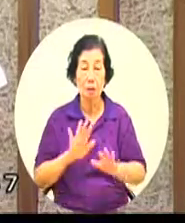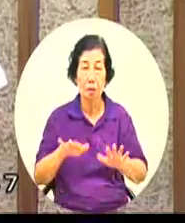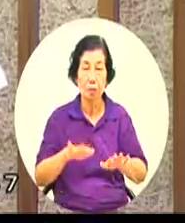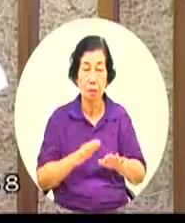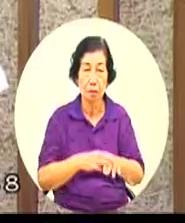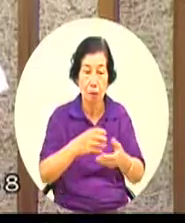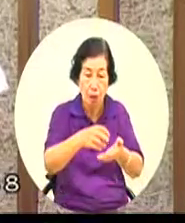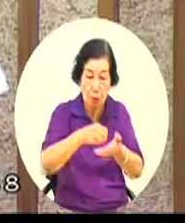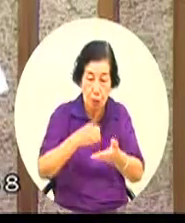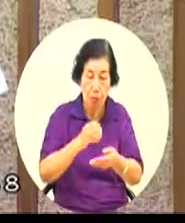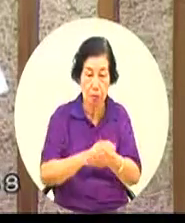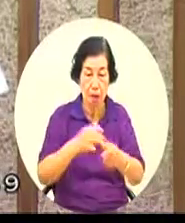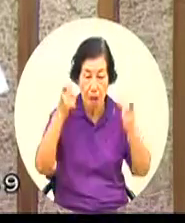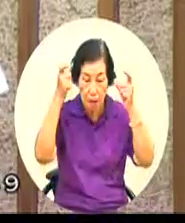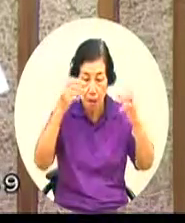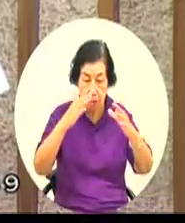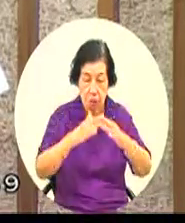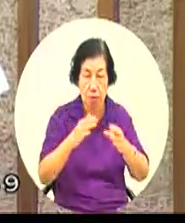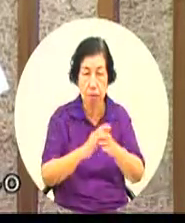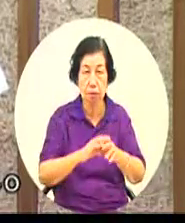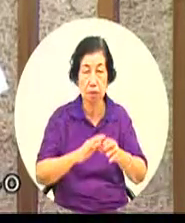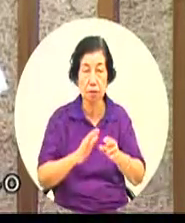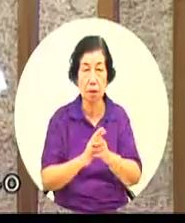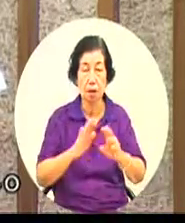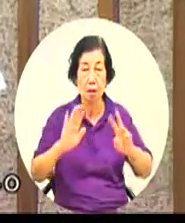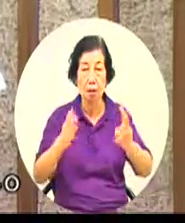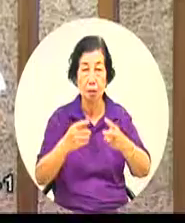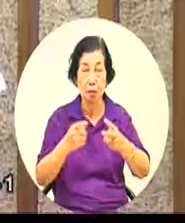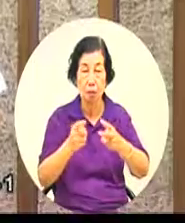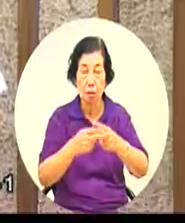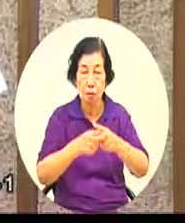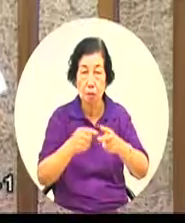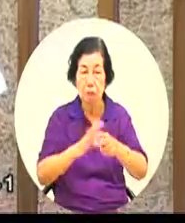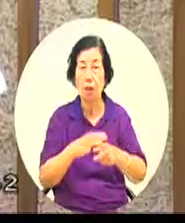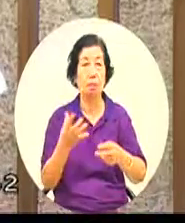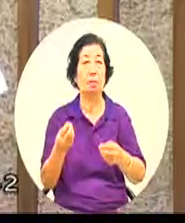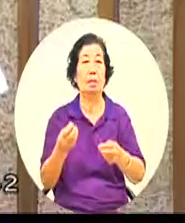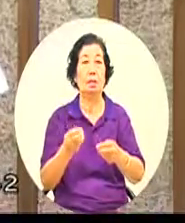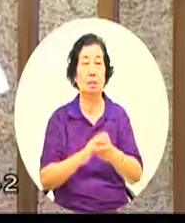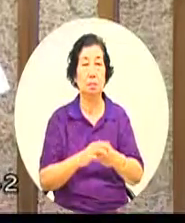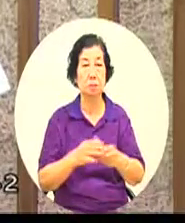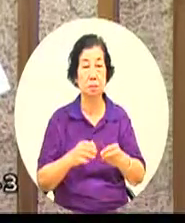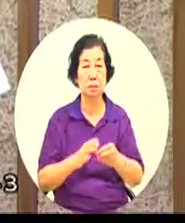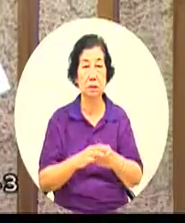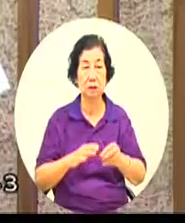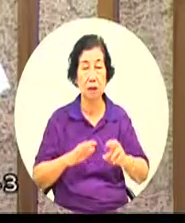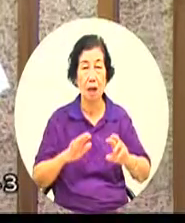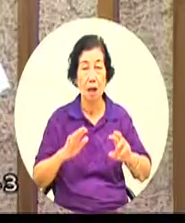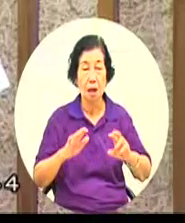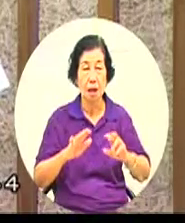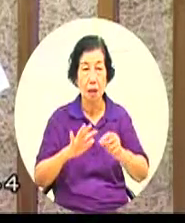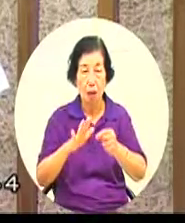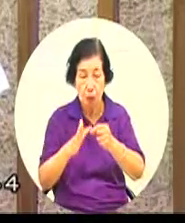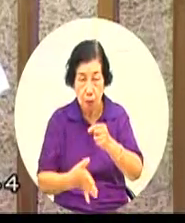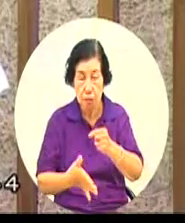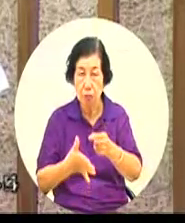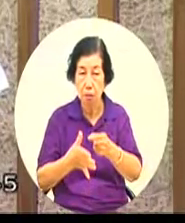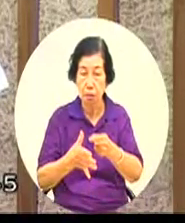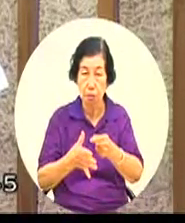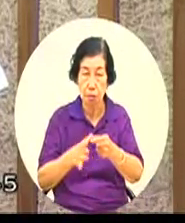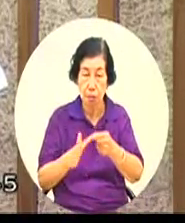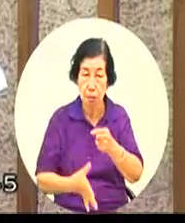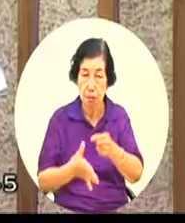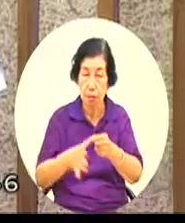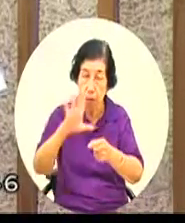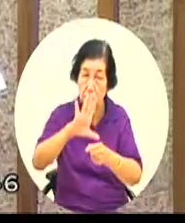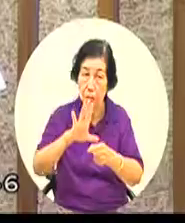市国小是没有， 国小没有， 国小没有，嗯， 国小没有， 国中跟高中，尤其是进修学校是有的。 国中比较多还是